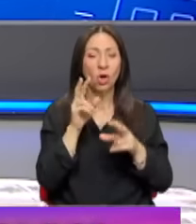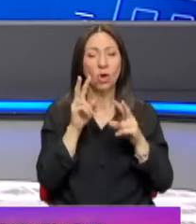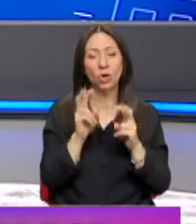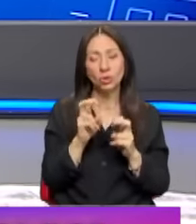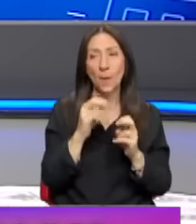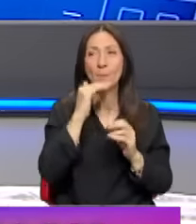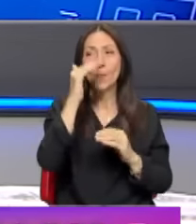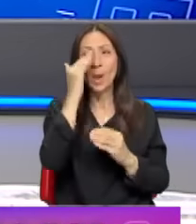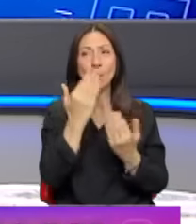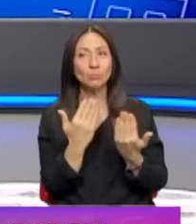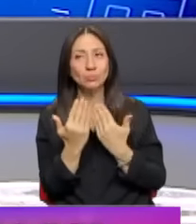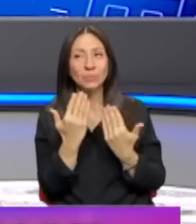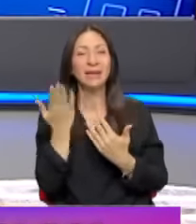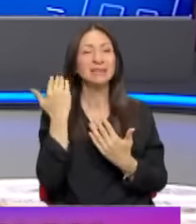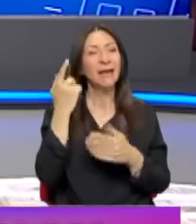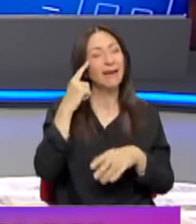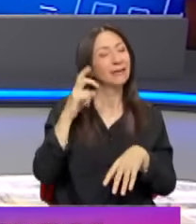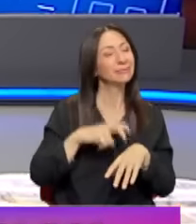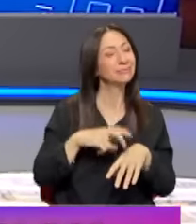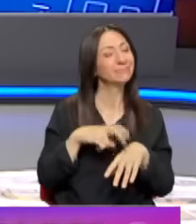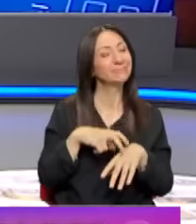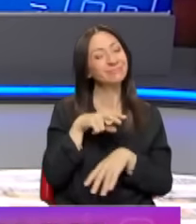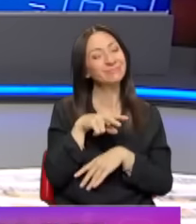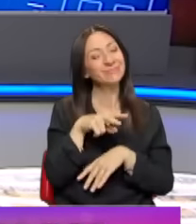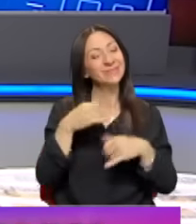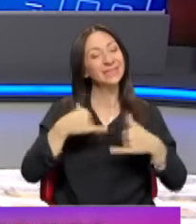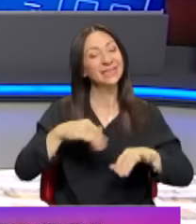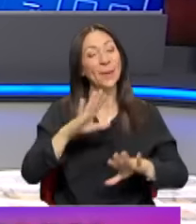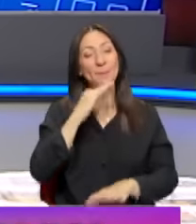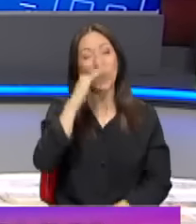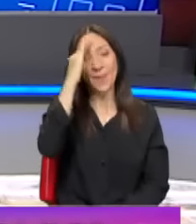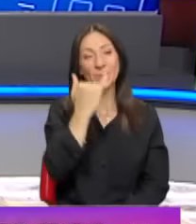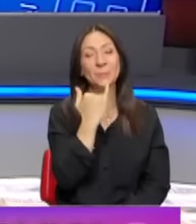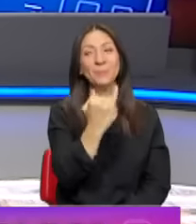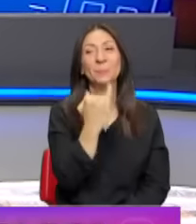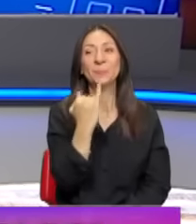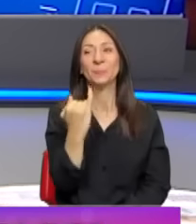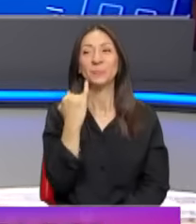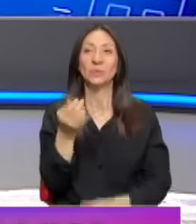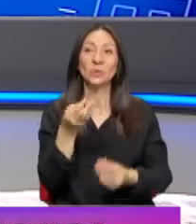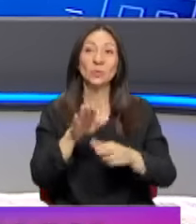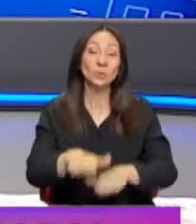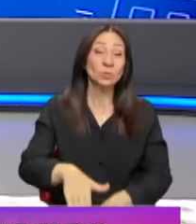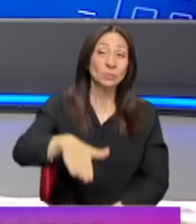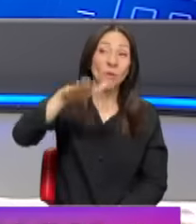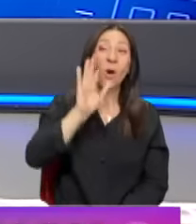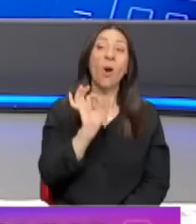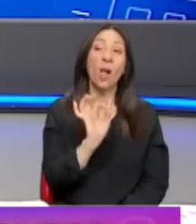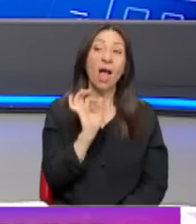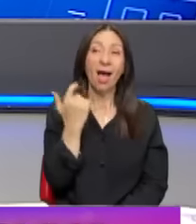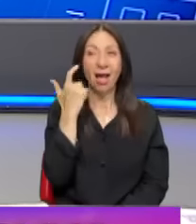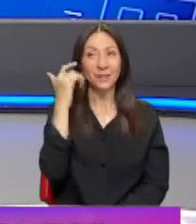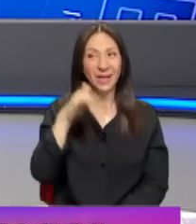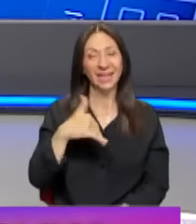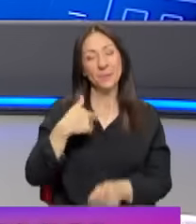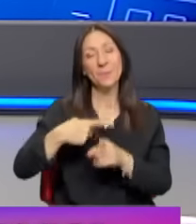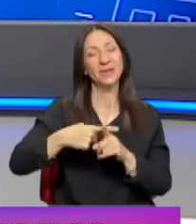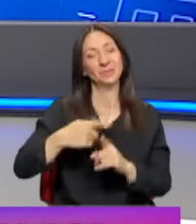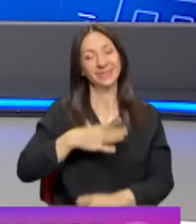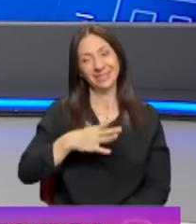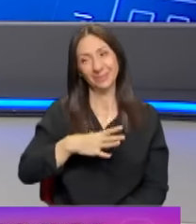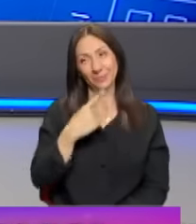oturdular, bayramlaştılar. Eski günler geldi aklıma. Tatile değil bayramlaşmaya gidilirdi. Çocukluğumuzda öyle olurdu. Aklıma geldi, sizinle